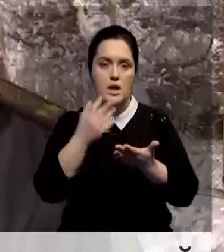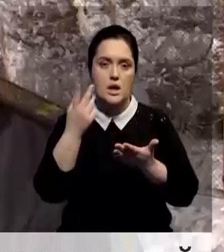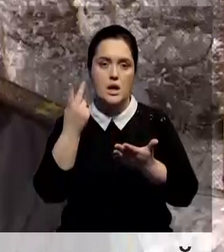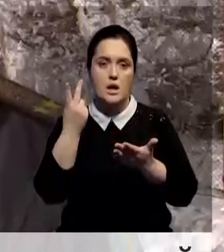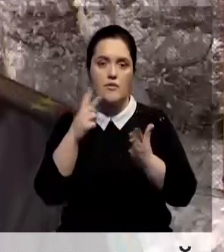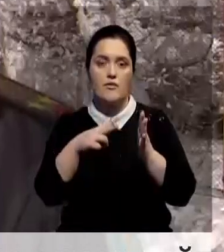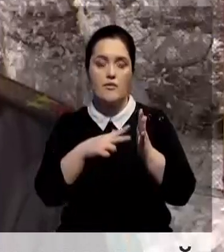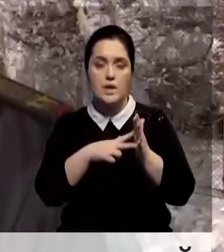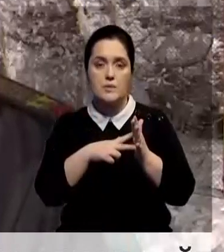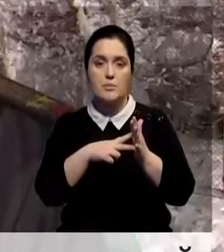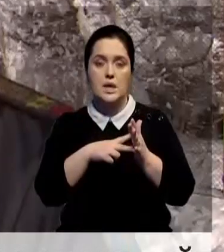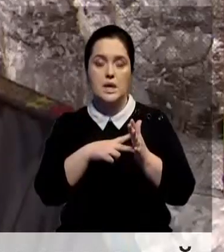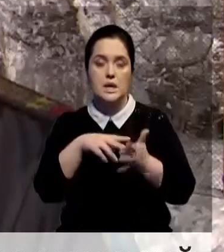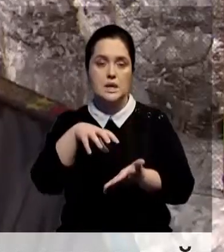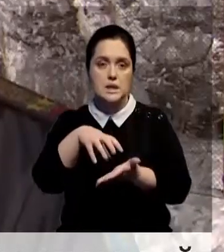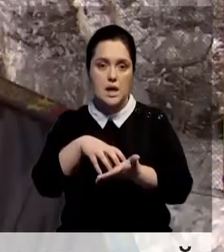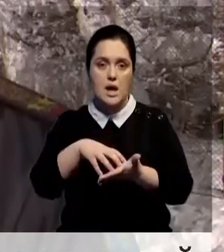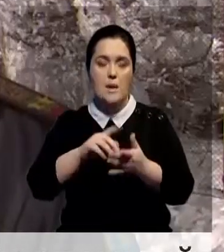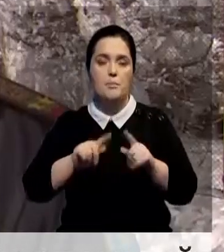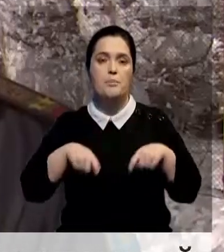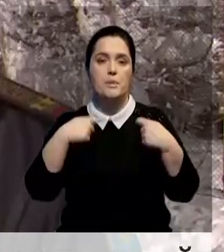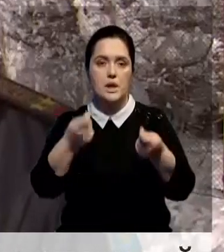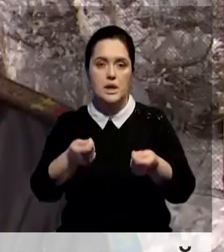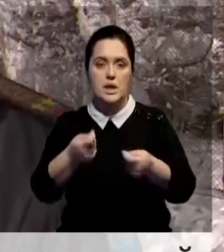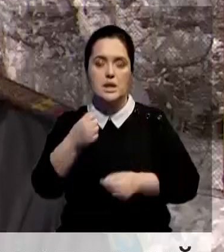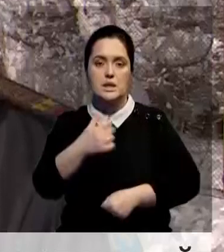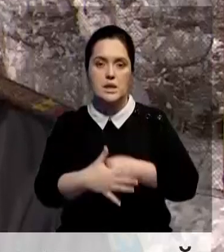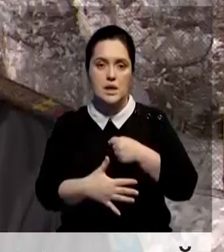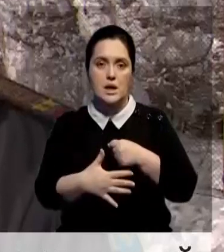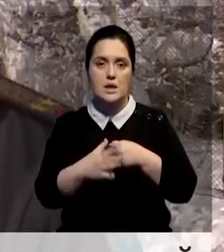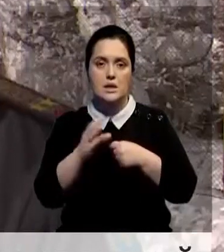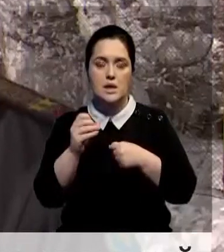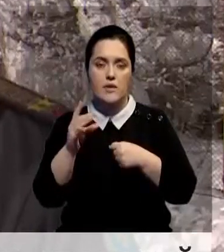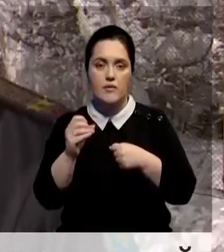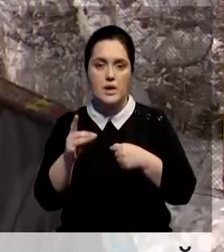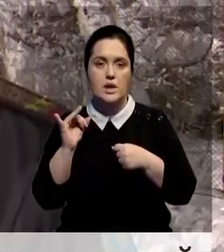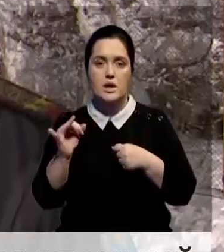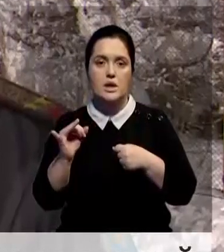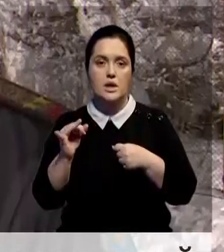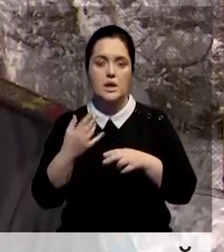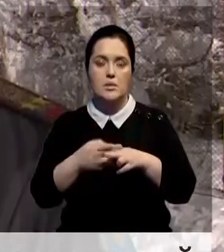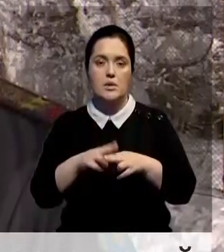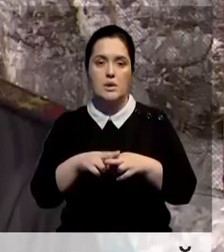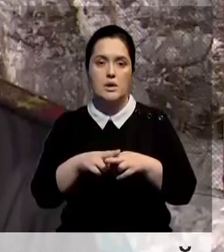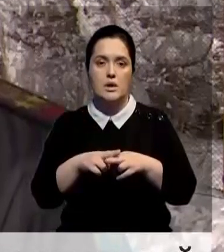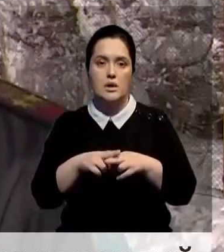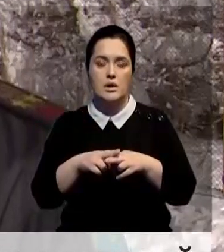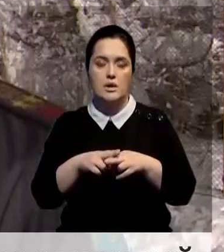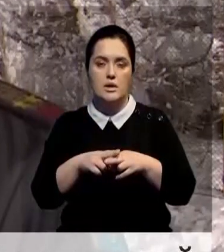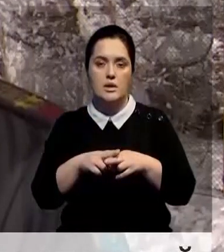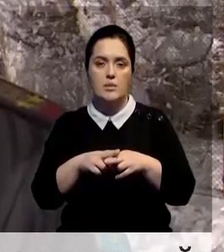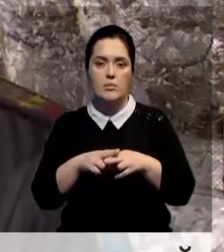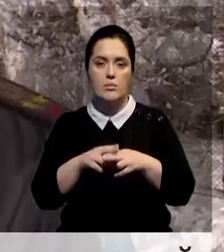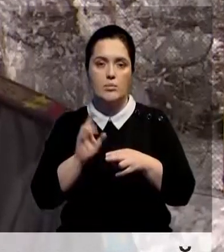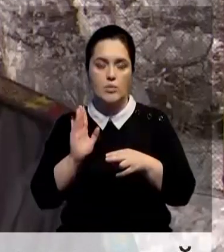28 станций, будут передаваться на центральный сервер и передаваться на РМ-диспетчеры названных